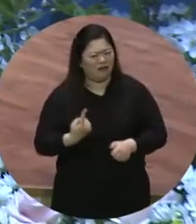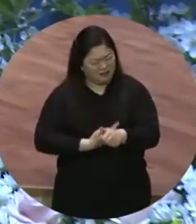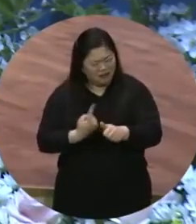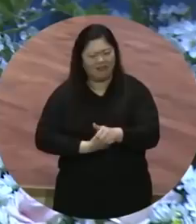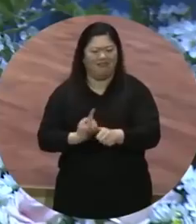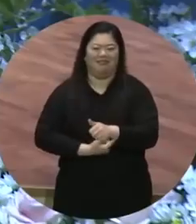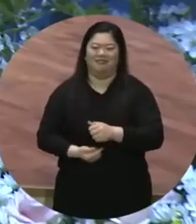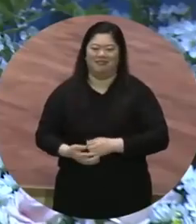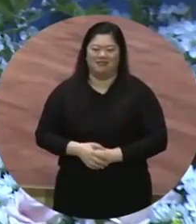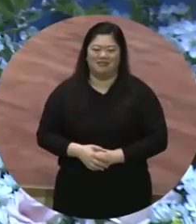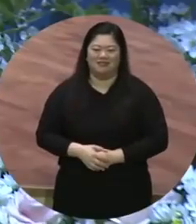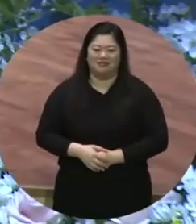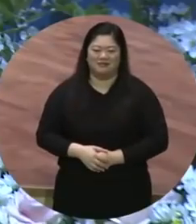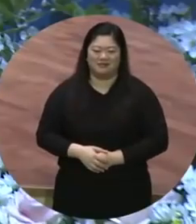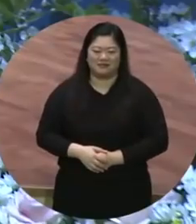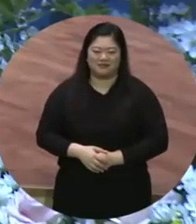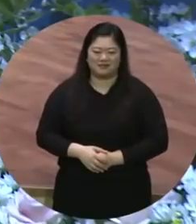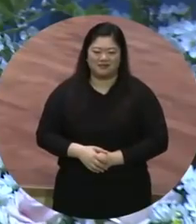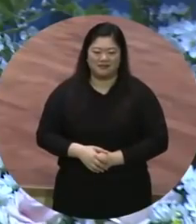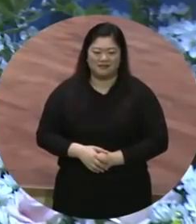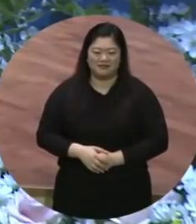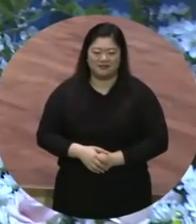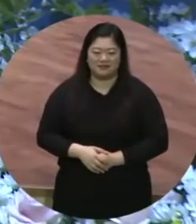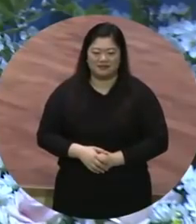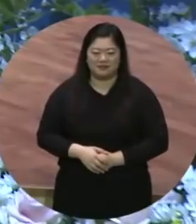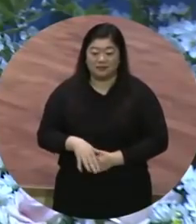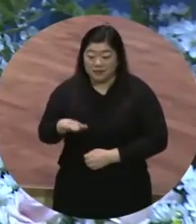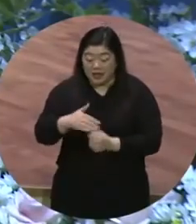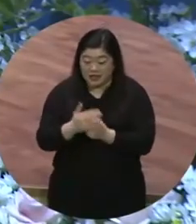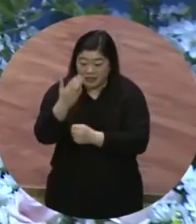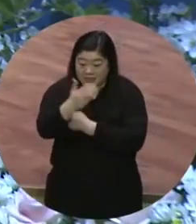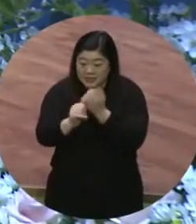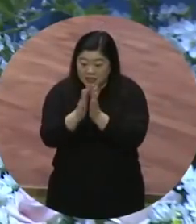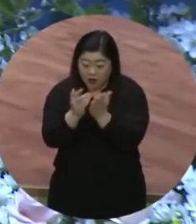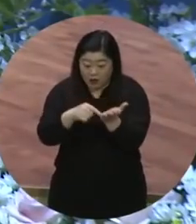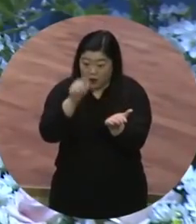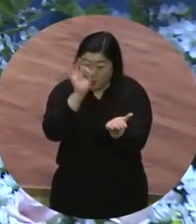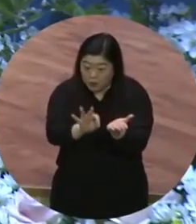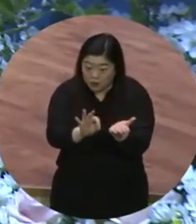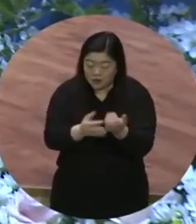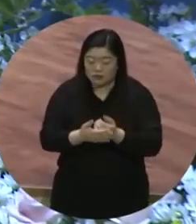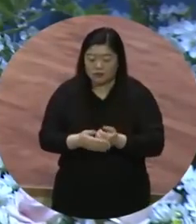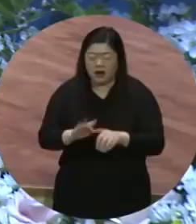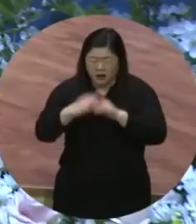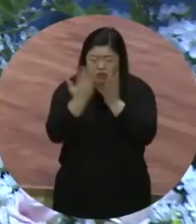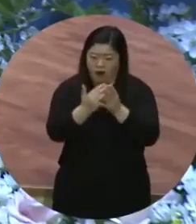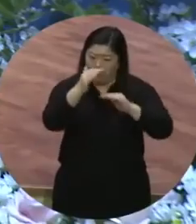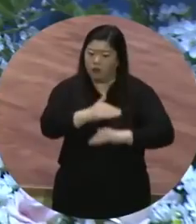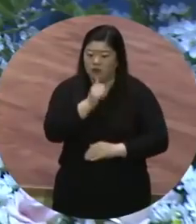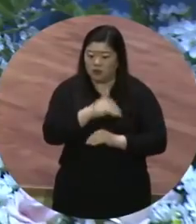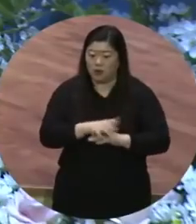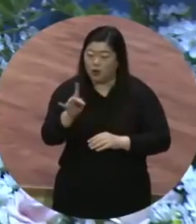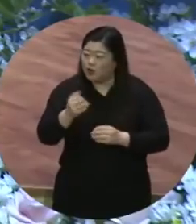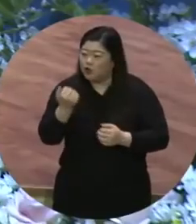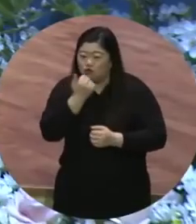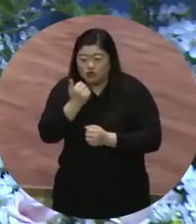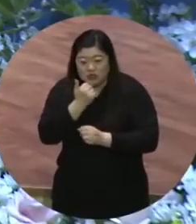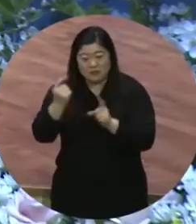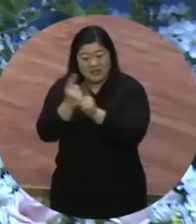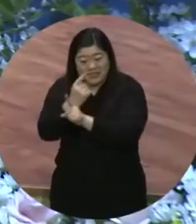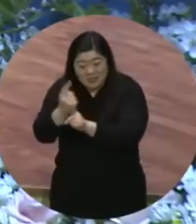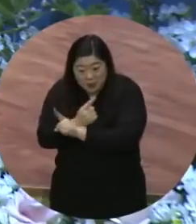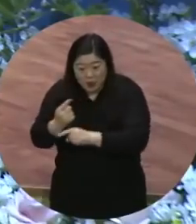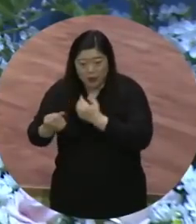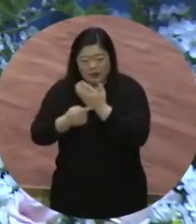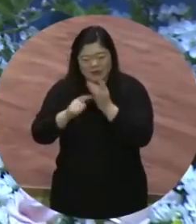성경에 보면요, 이게 다 실제로 먼저 말하고 있어요. 성경이 제일 먼저 말하지, 이 사실들을. 이 뭐 웃음 치료, 무슨 이게 심리학자들,